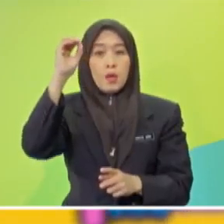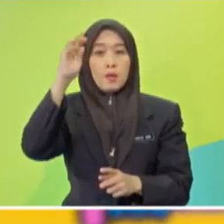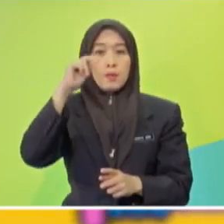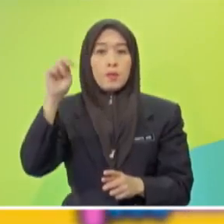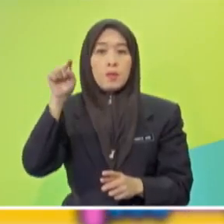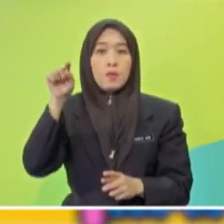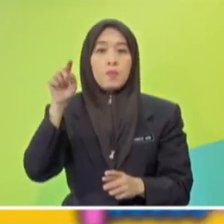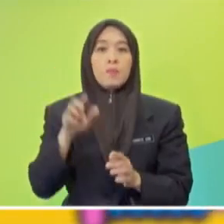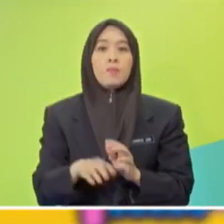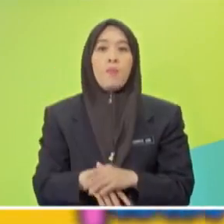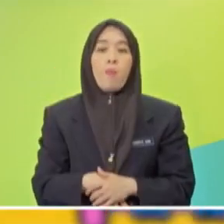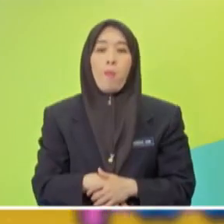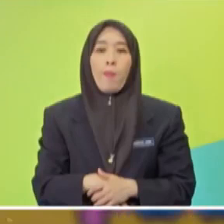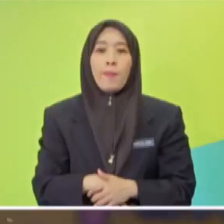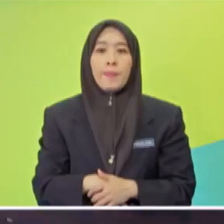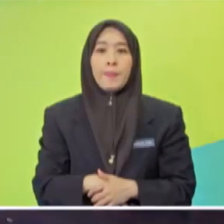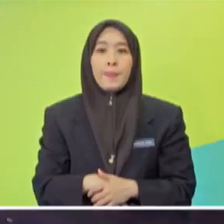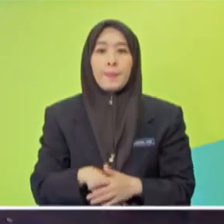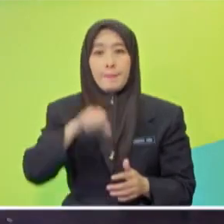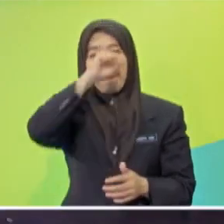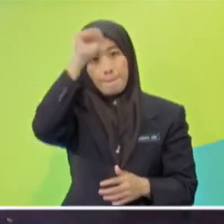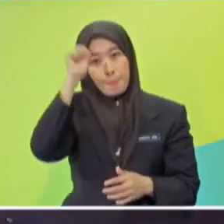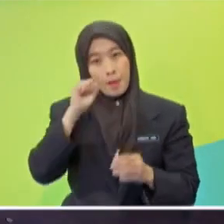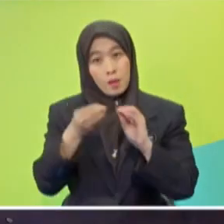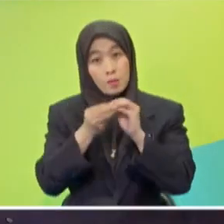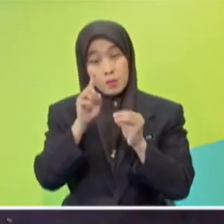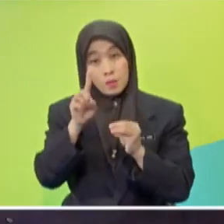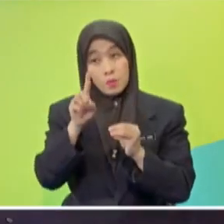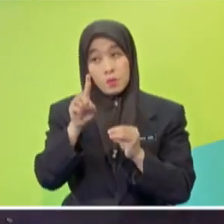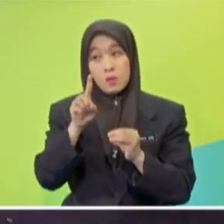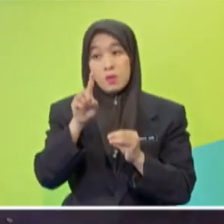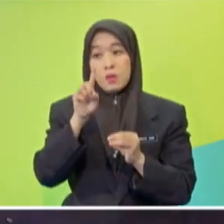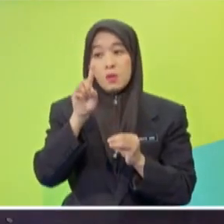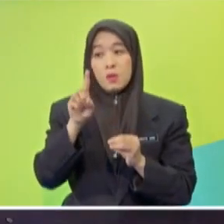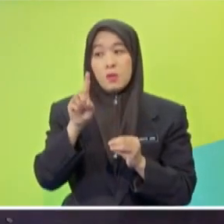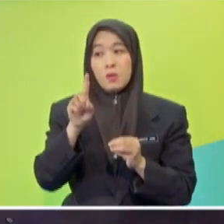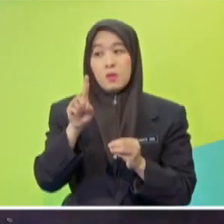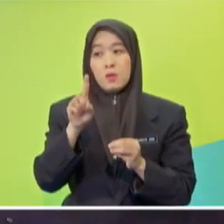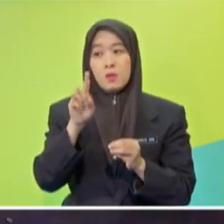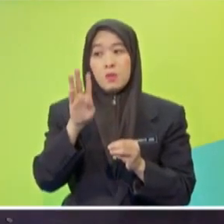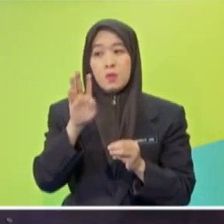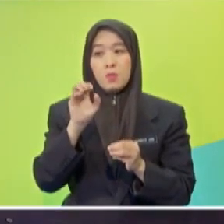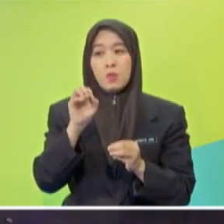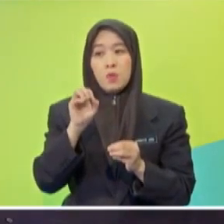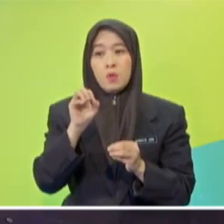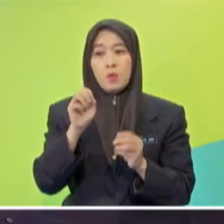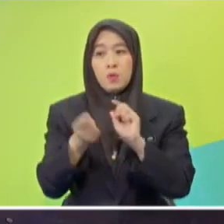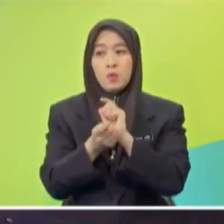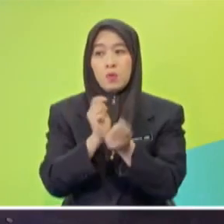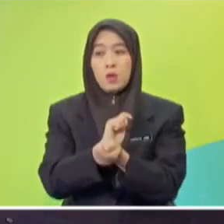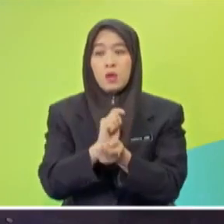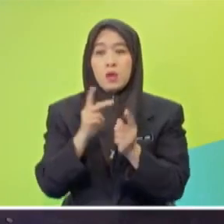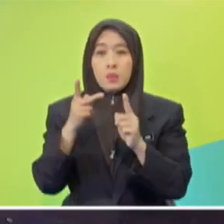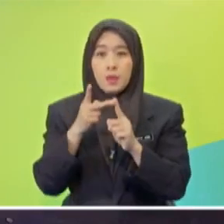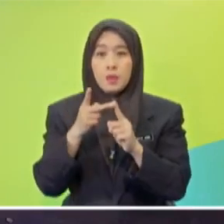perpuluhan Oke soalnya yang pertama 10040 ratus tuh Oke kita tidak suka kepada perpuluhan sama adik kita